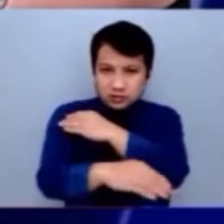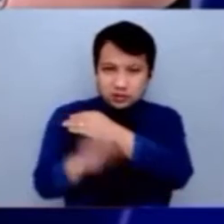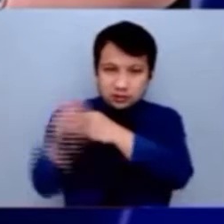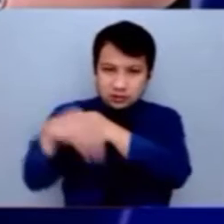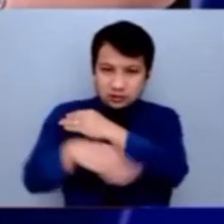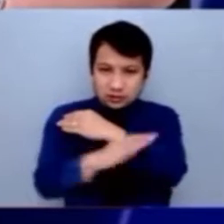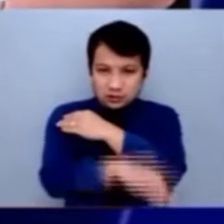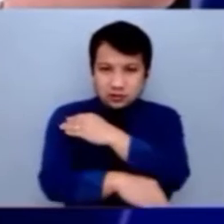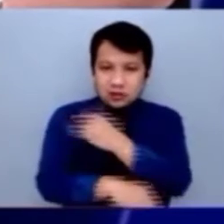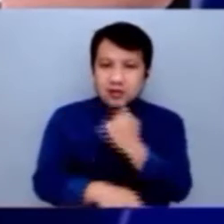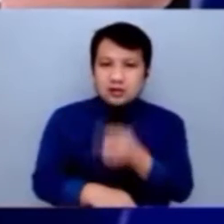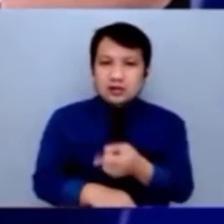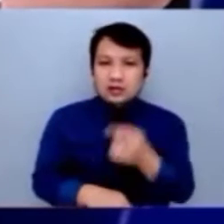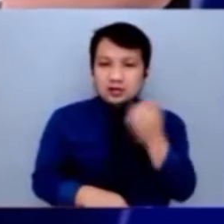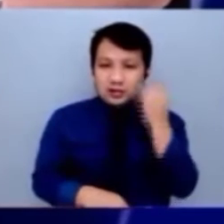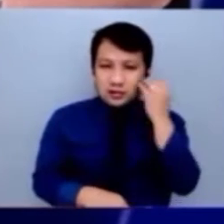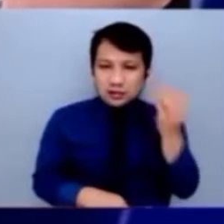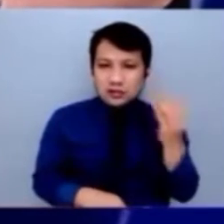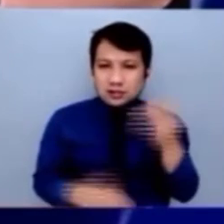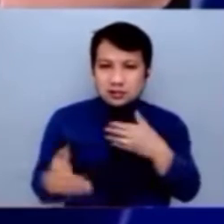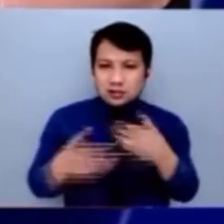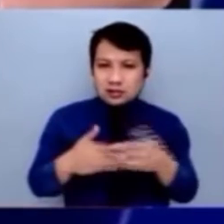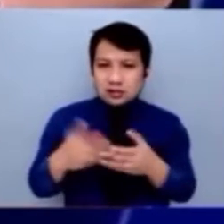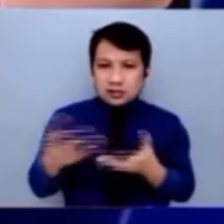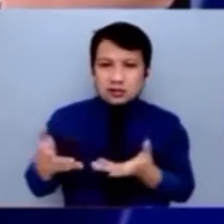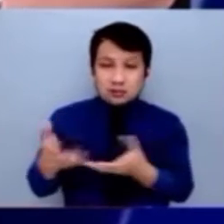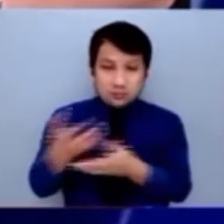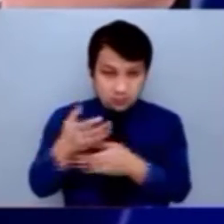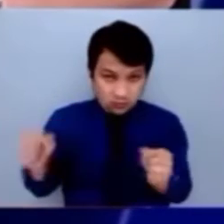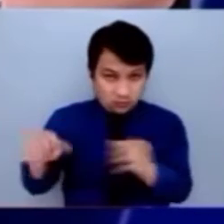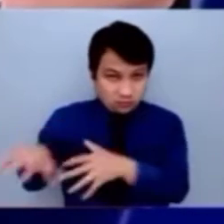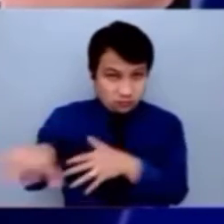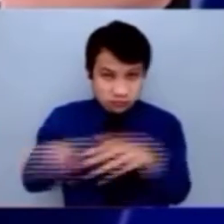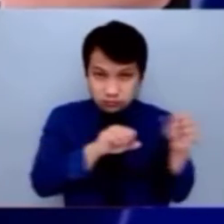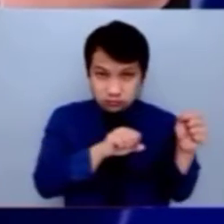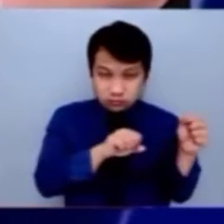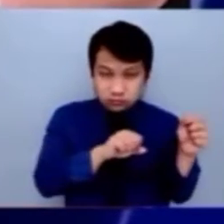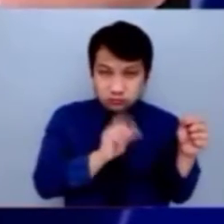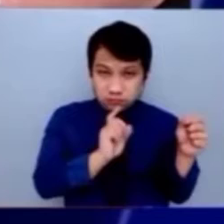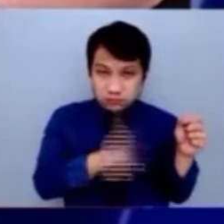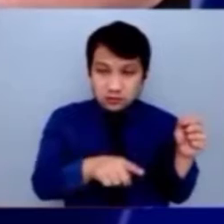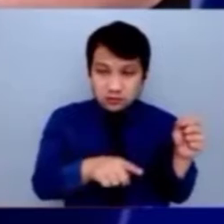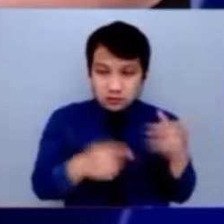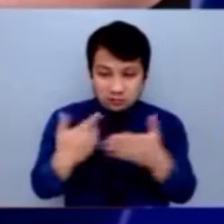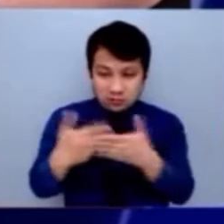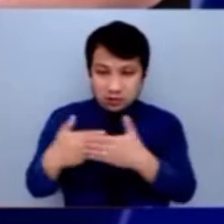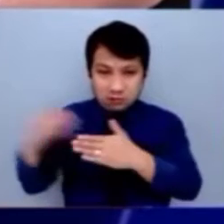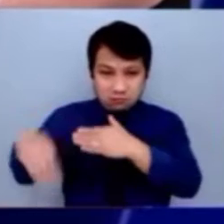report kayo na ni Jenny Dongon, ano, yun man lang ba na-evacuate yung mga yun? Yung mga malapit sa dagat?